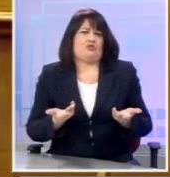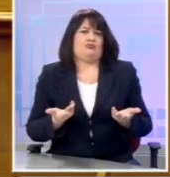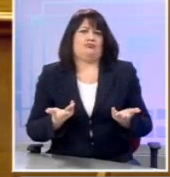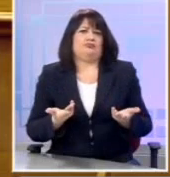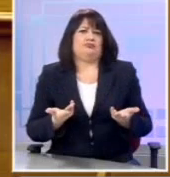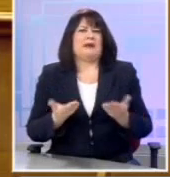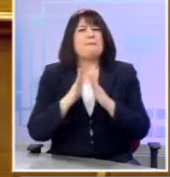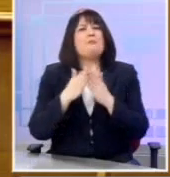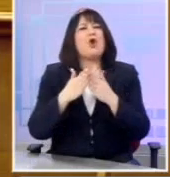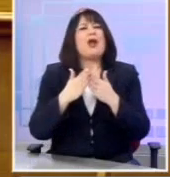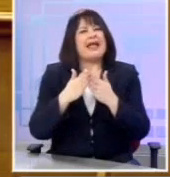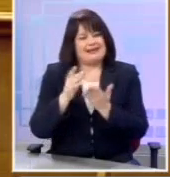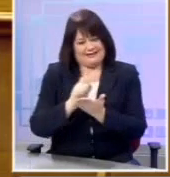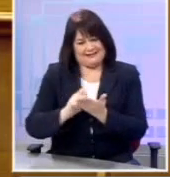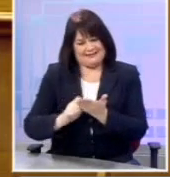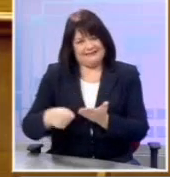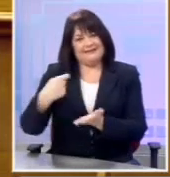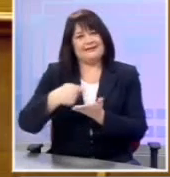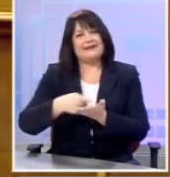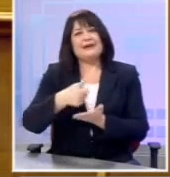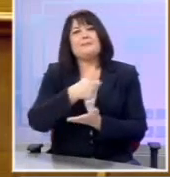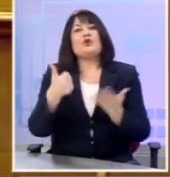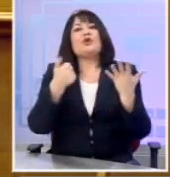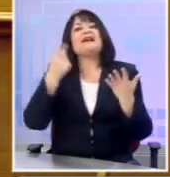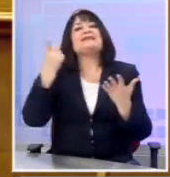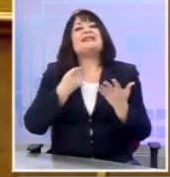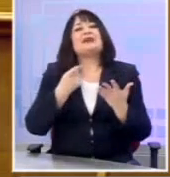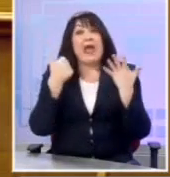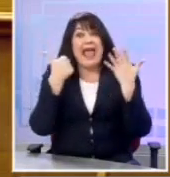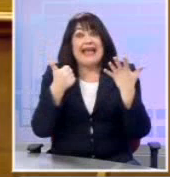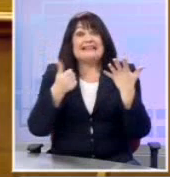δουλεύουν με μπλοκάκι, να πληρώνουν εισφορά μόνο 6% αντί για